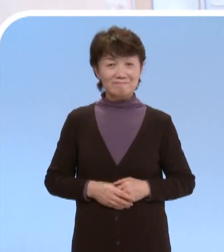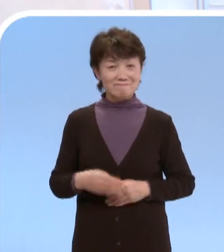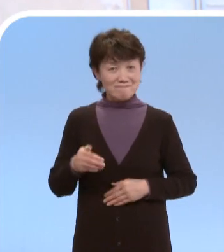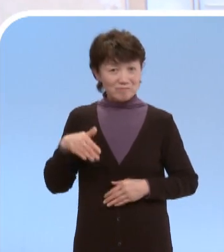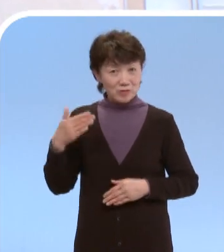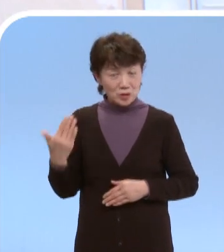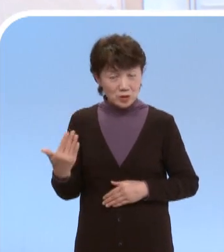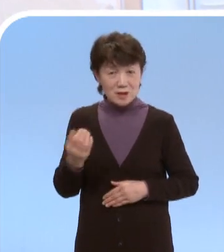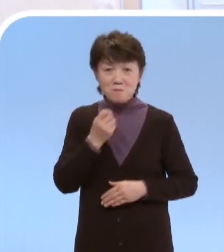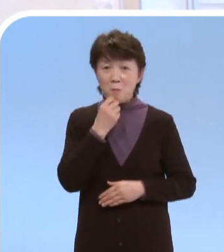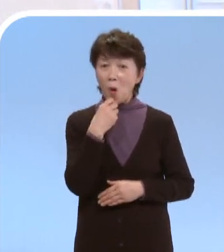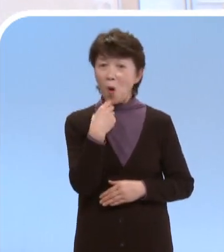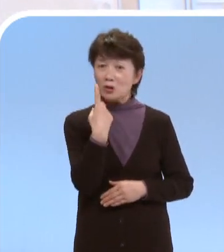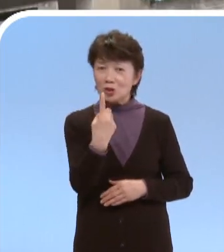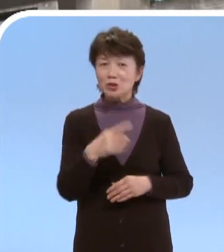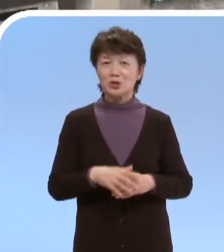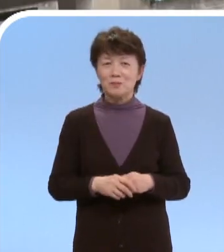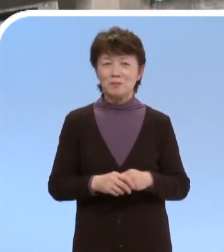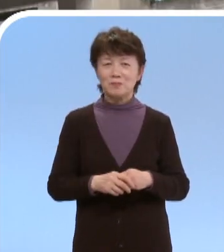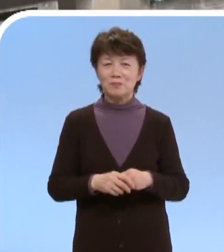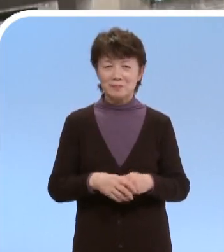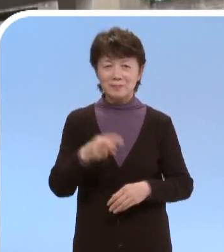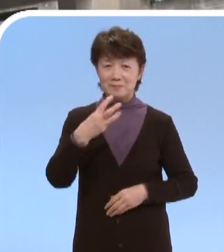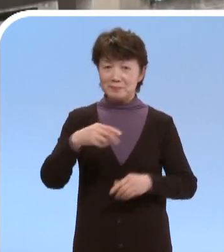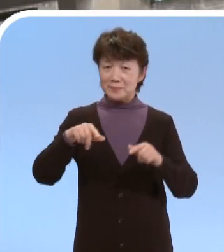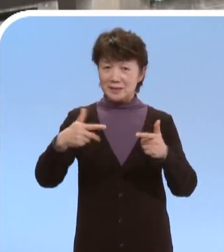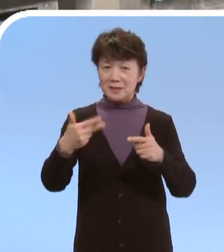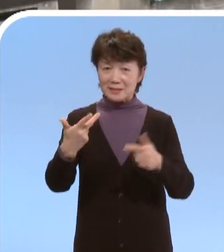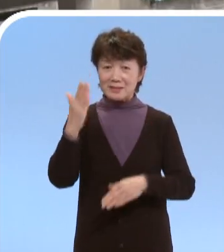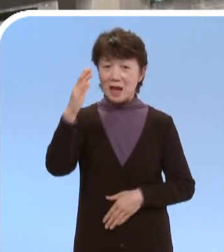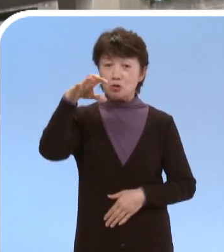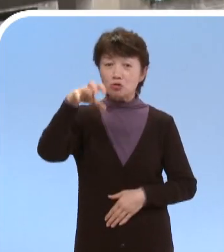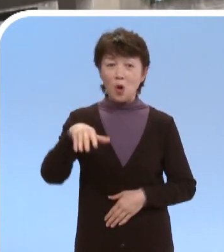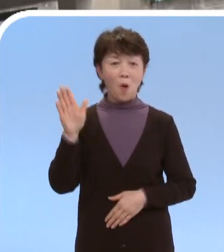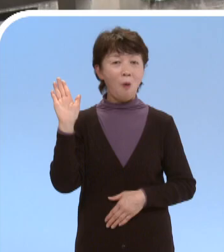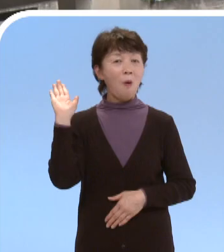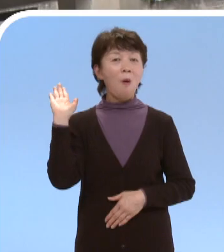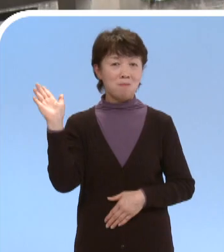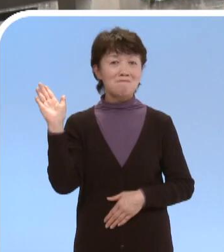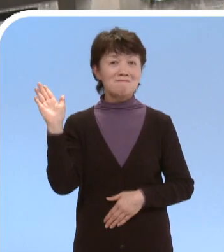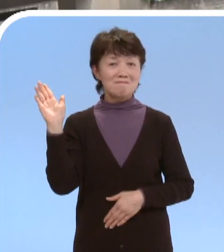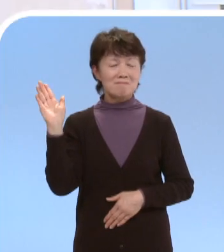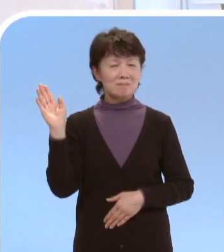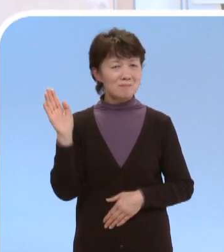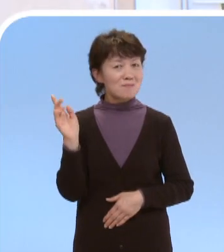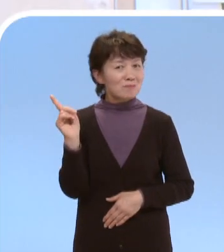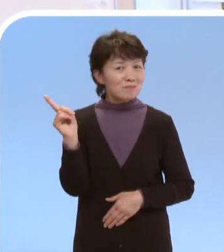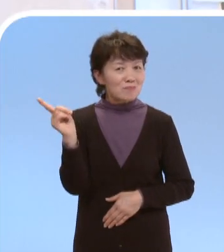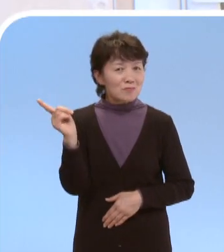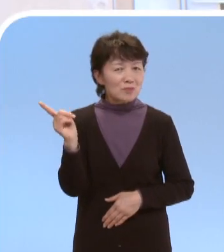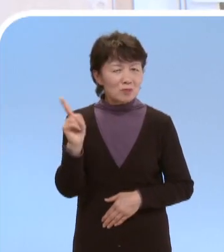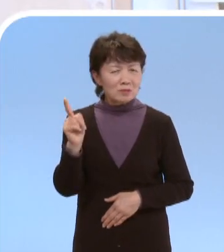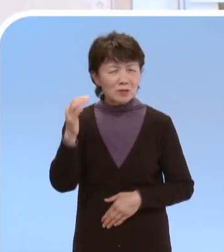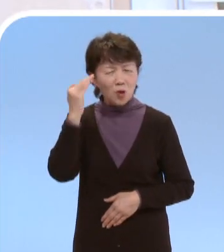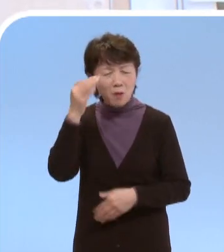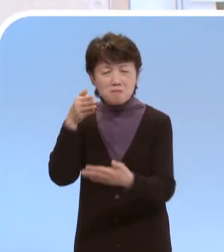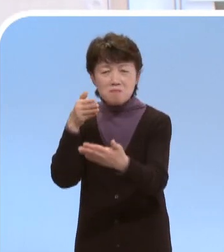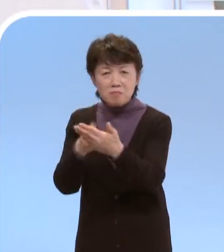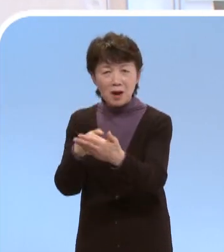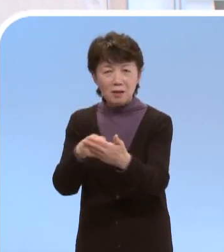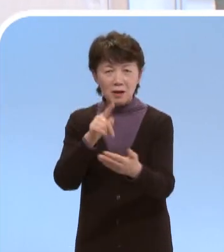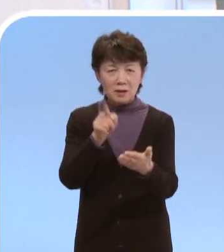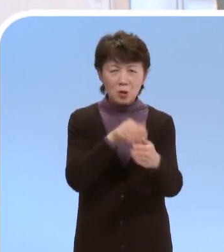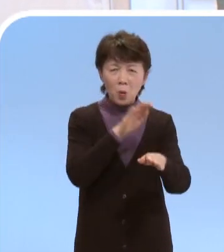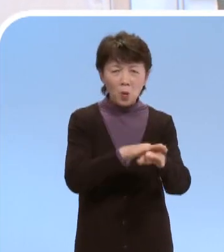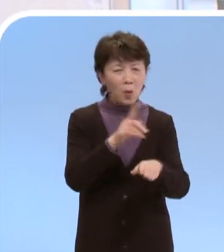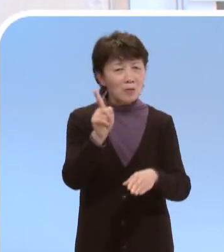さあ、もう一軒見に行ってみましょう。三木市役所にやってまいりました。こちらではどんな課題をどう解決して